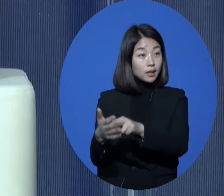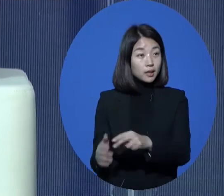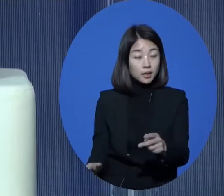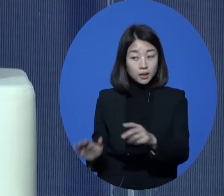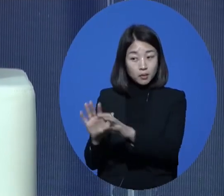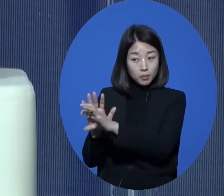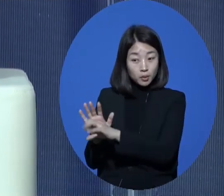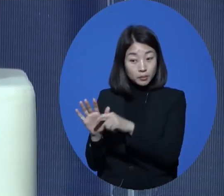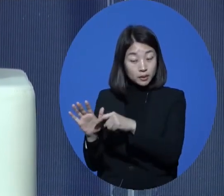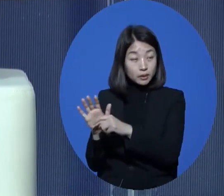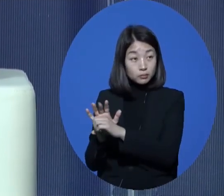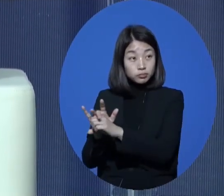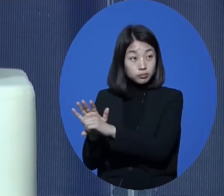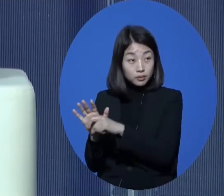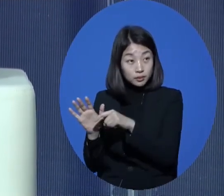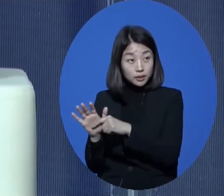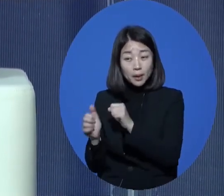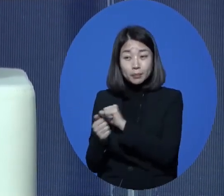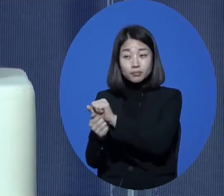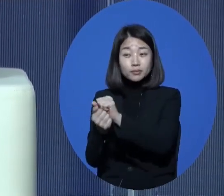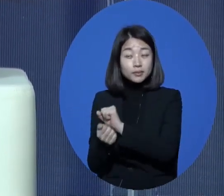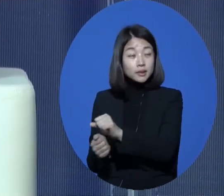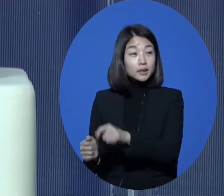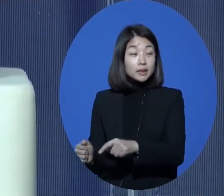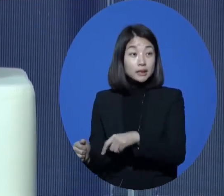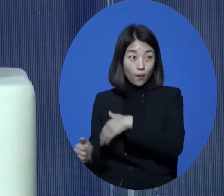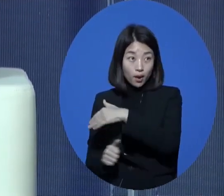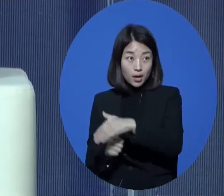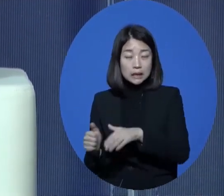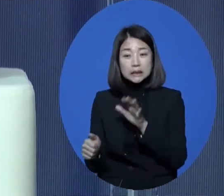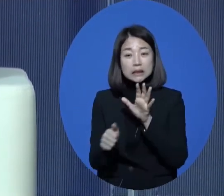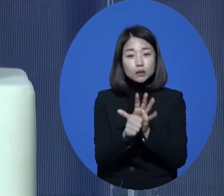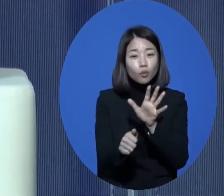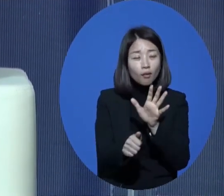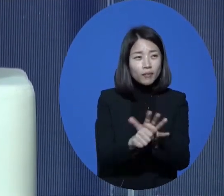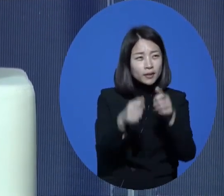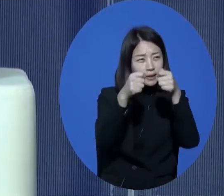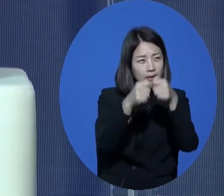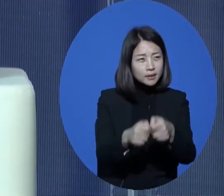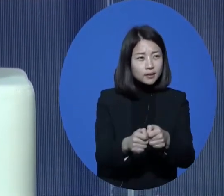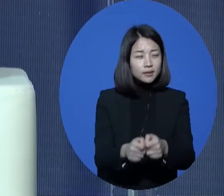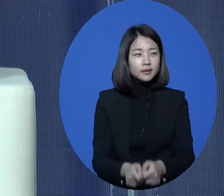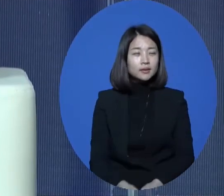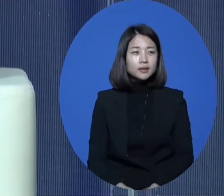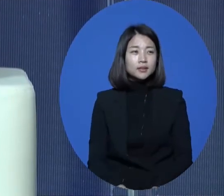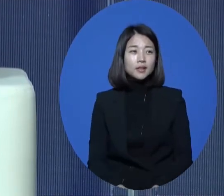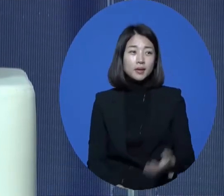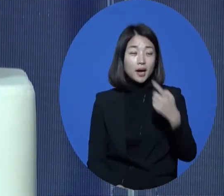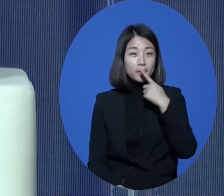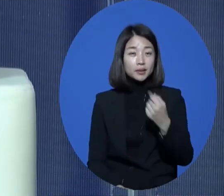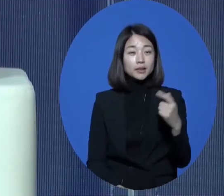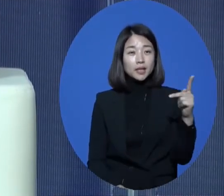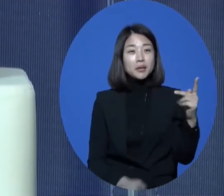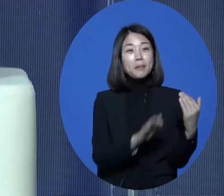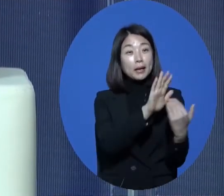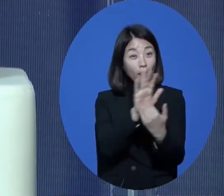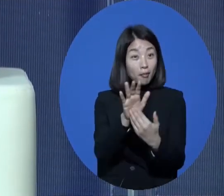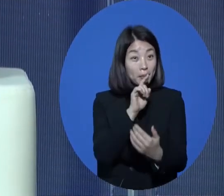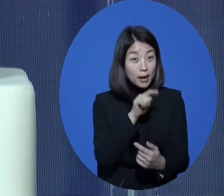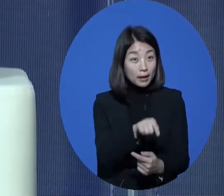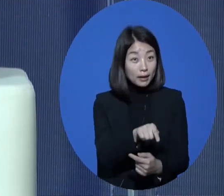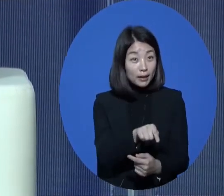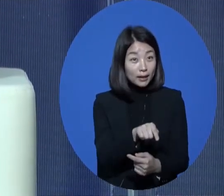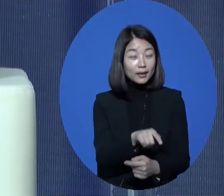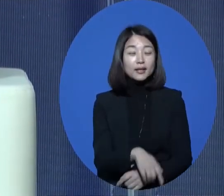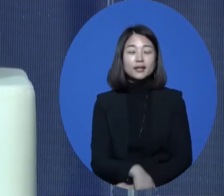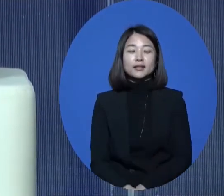감염병 상황에 대한 구체적인 이 지원 체계, 이 K방역이라고 이야기했던 감염병